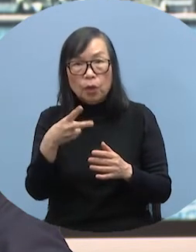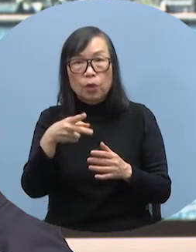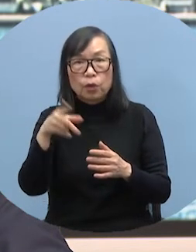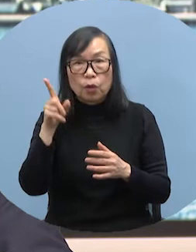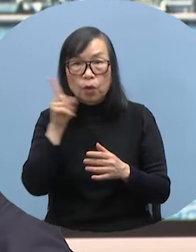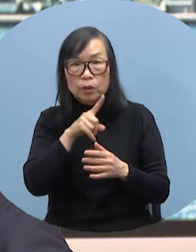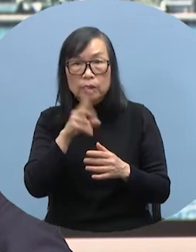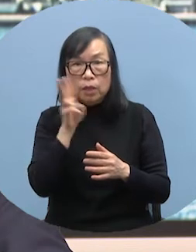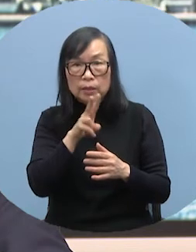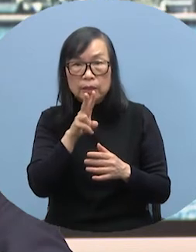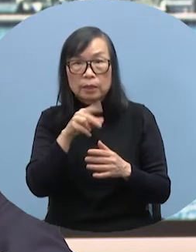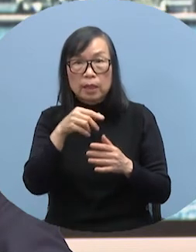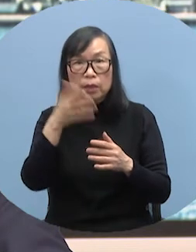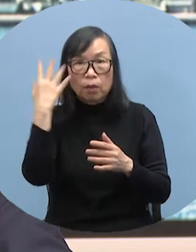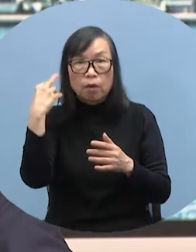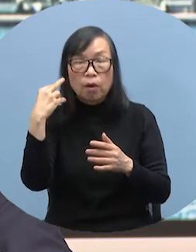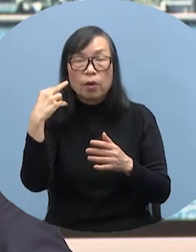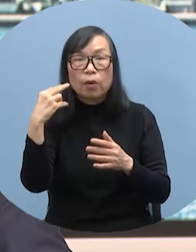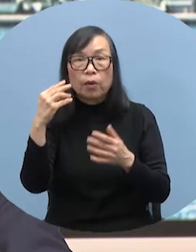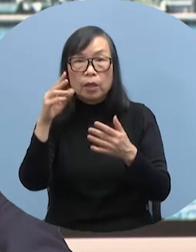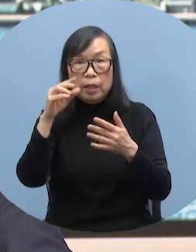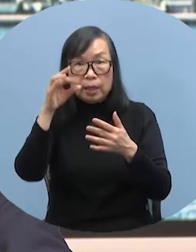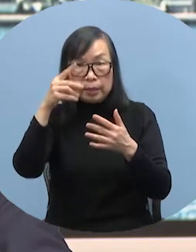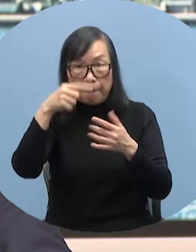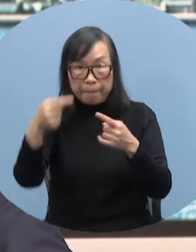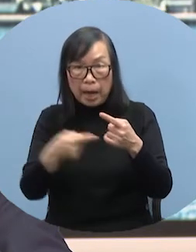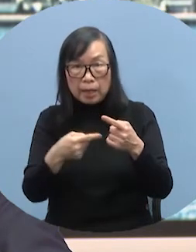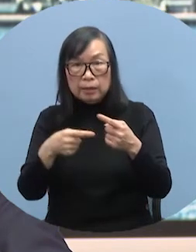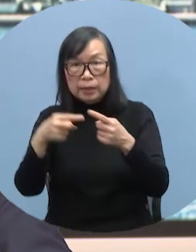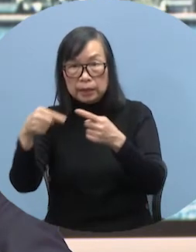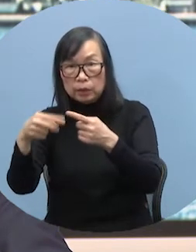再跌到係過去2個星期大概係